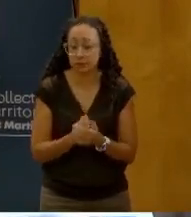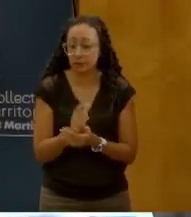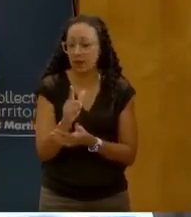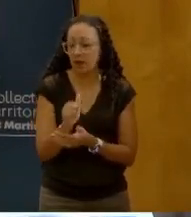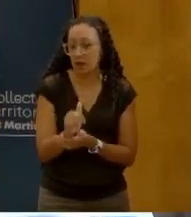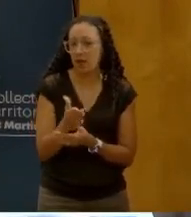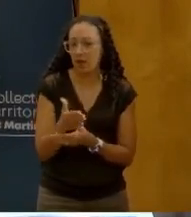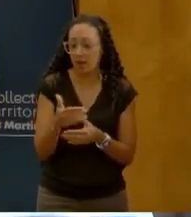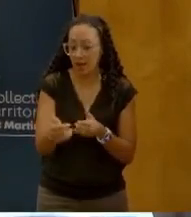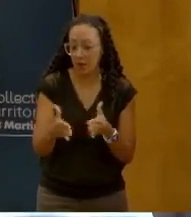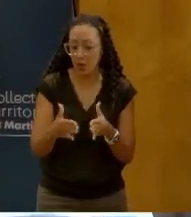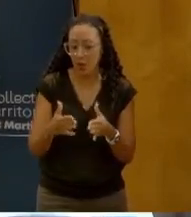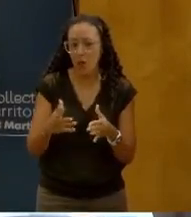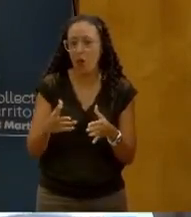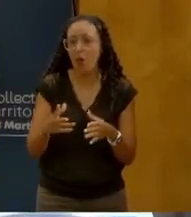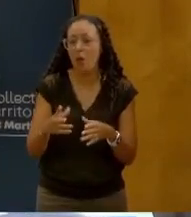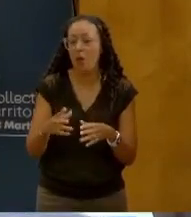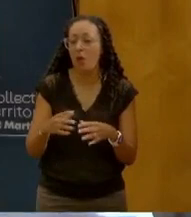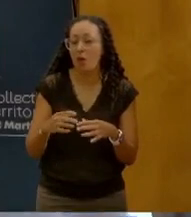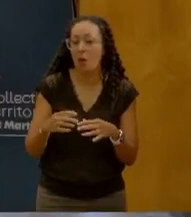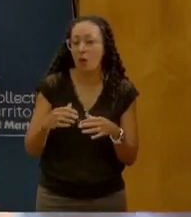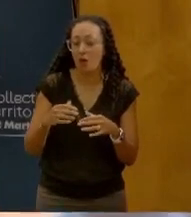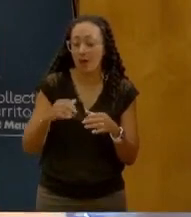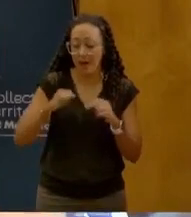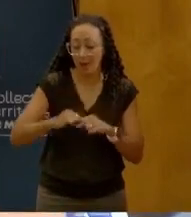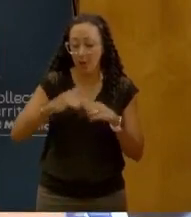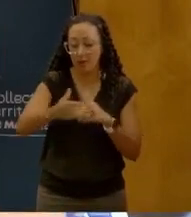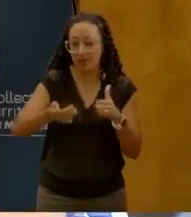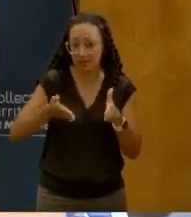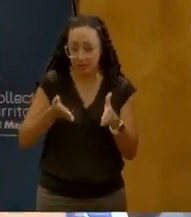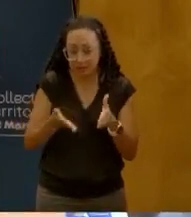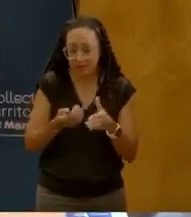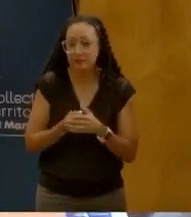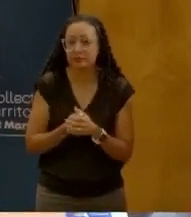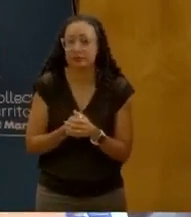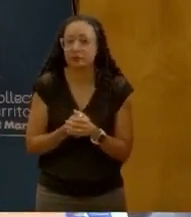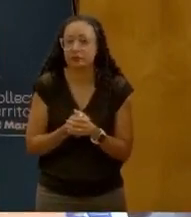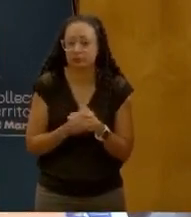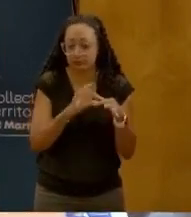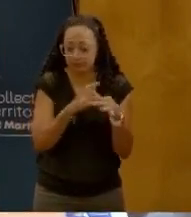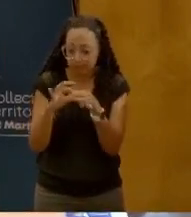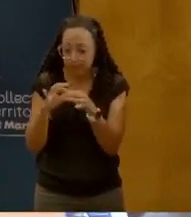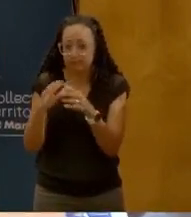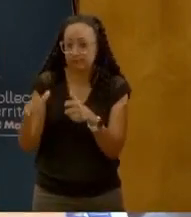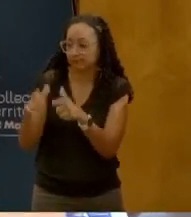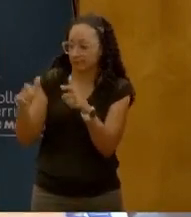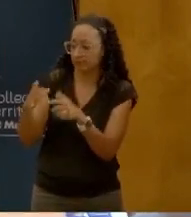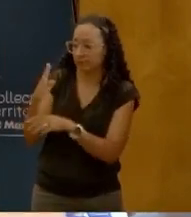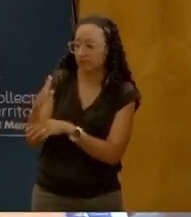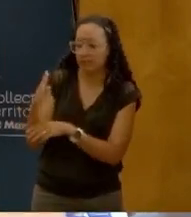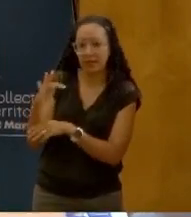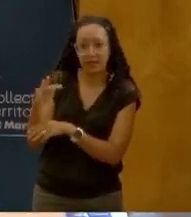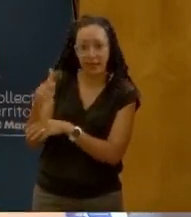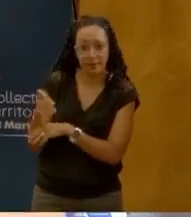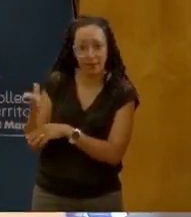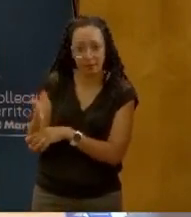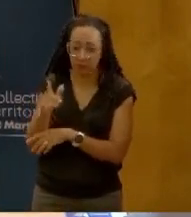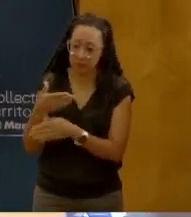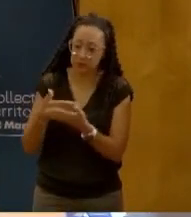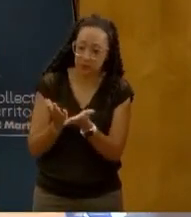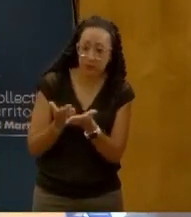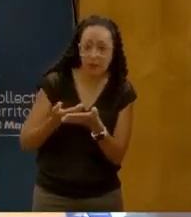d'accords cadres, c'est-à-dire de marché à bonne commande avec les corps d'État du BTP. Donc il y a juste à faire des bonnes commandes,